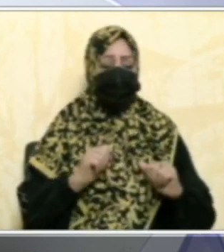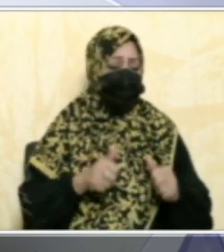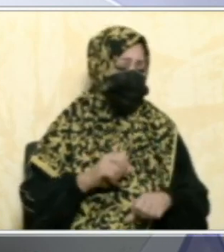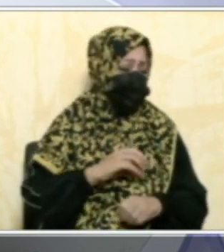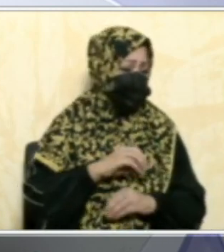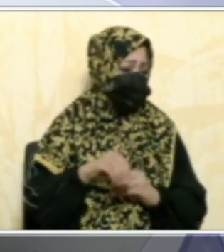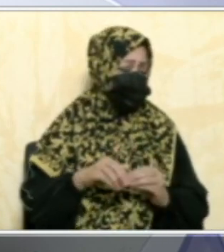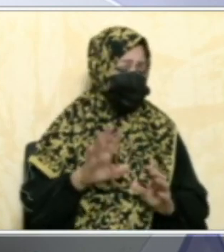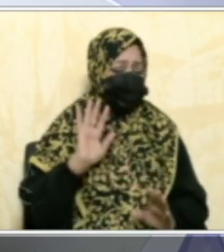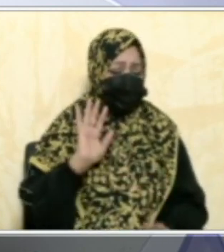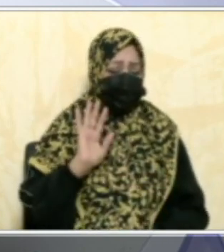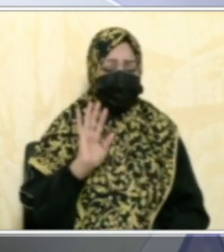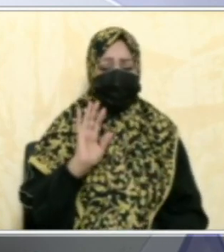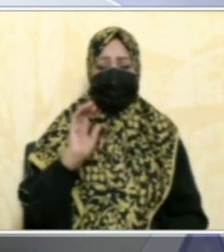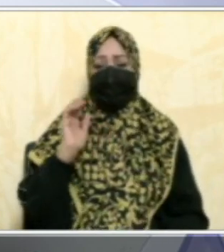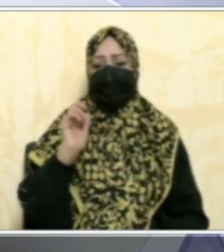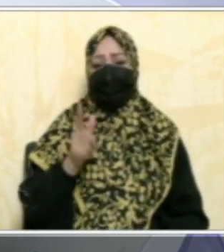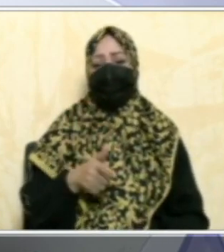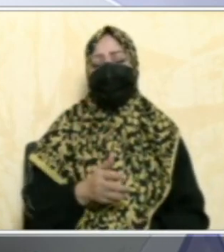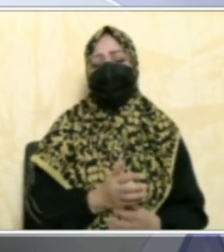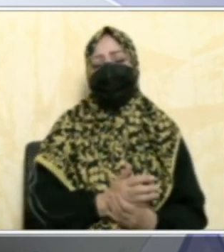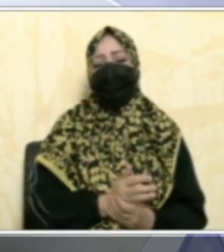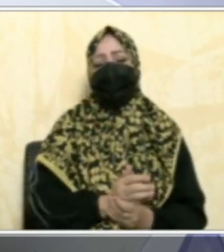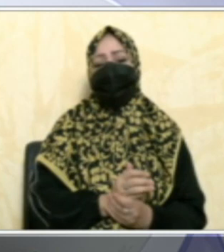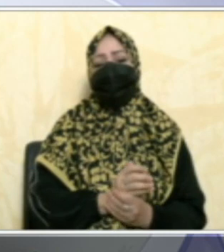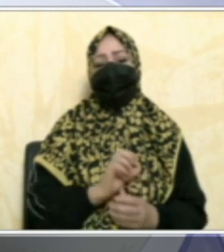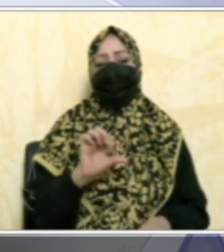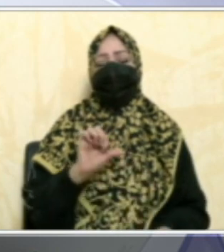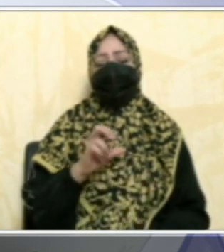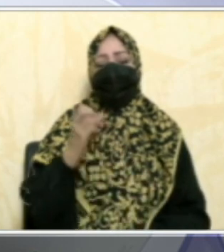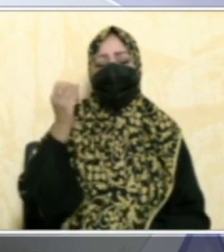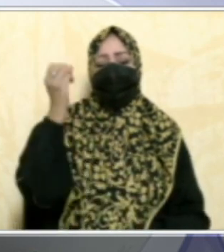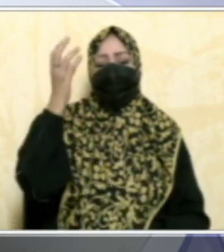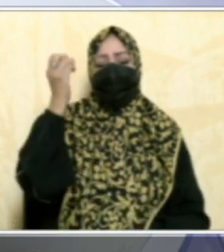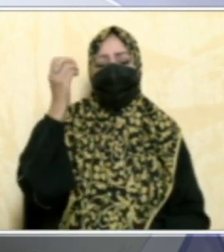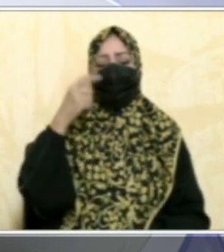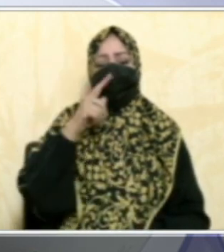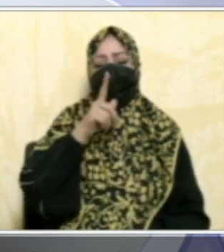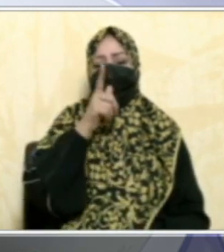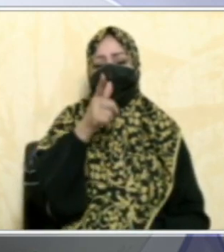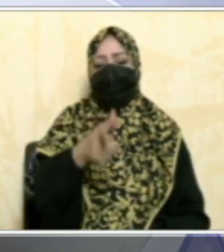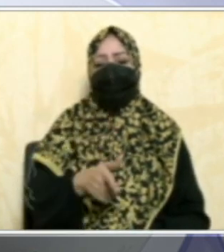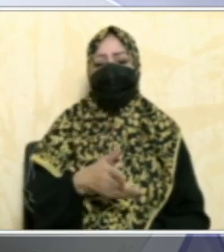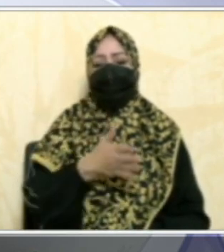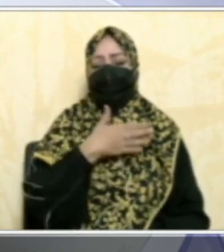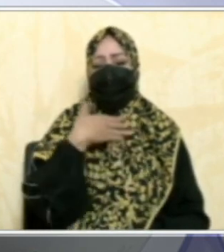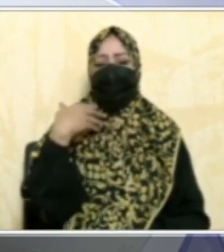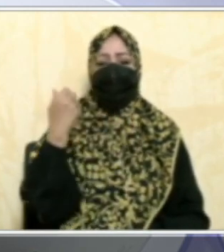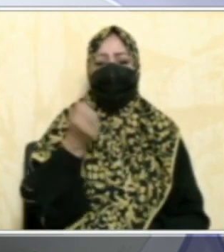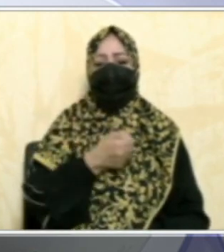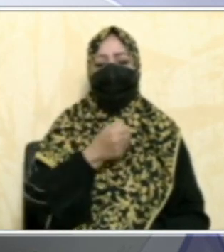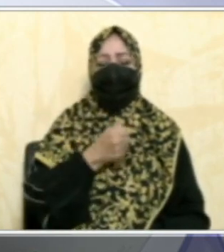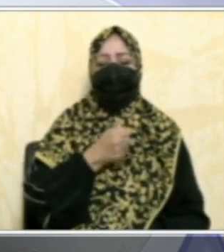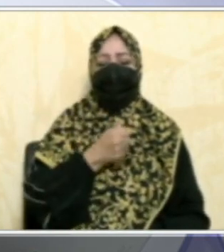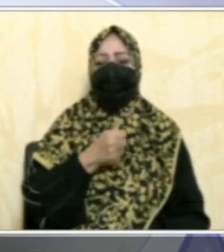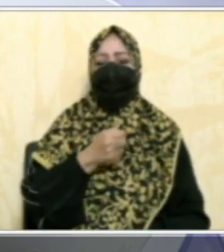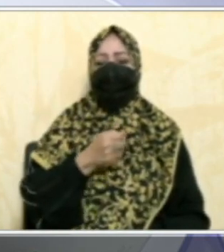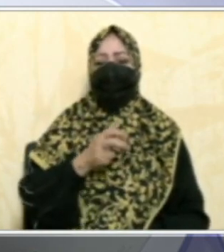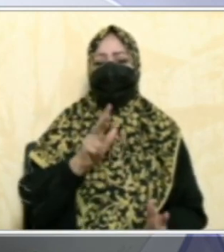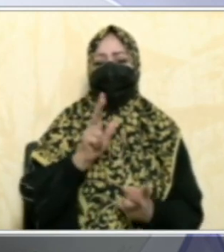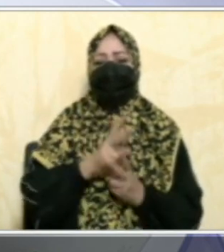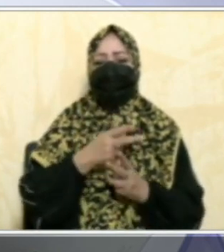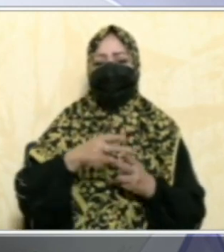الأخ وسام من بنغازي قال عندي محل استلفت مالا من شخص وشريت البضاعة